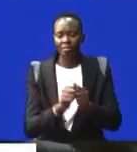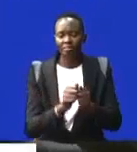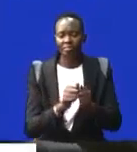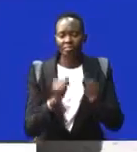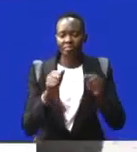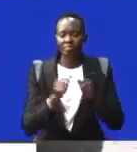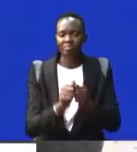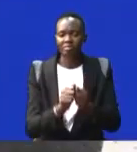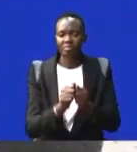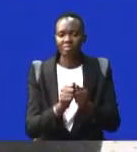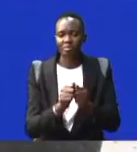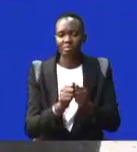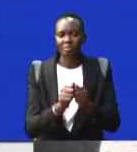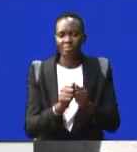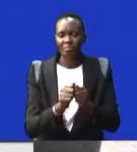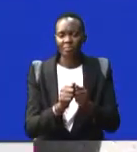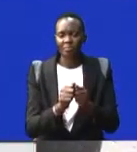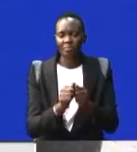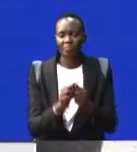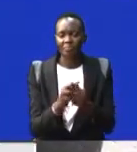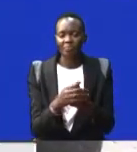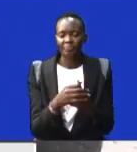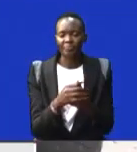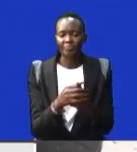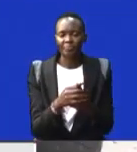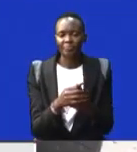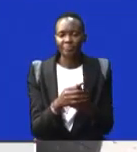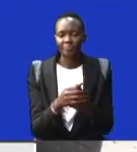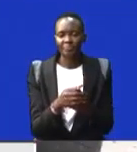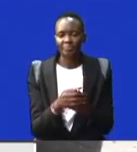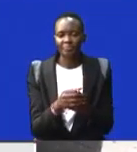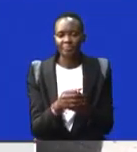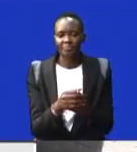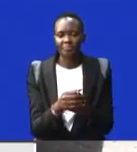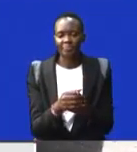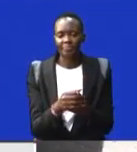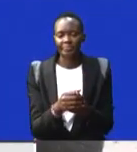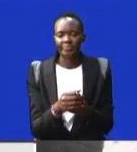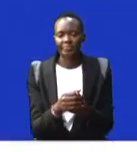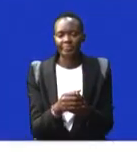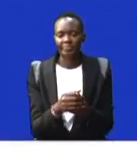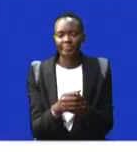of Jesus Christ Mosque. Nekala TV kawuok e kaunti ma Kisumu, and Landa Godfrey.